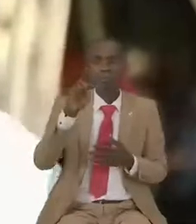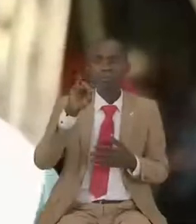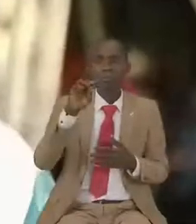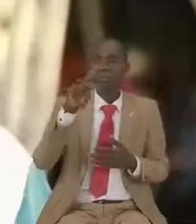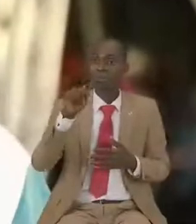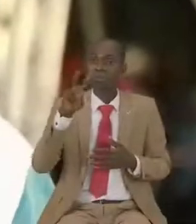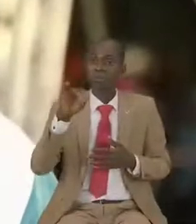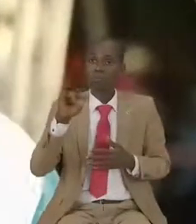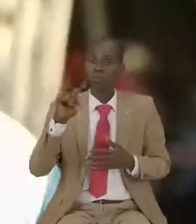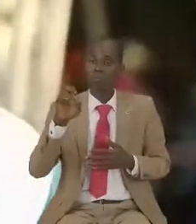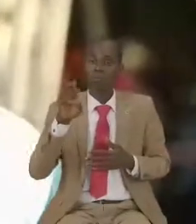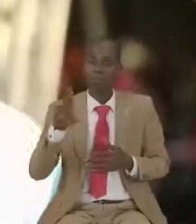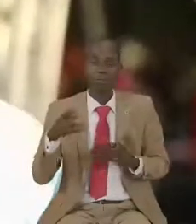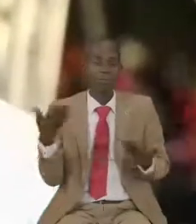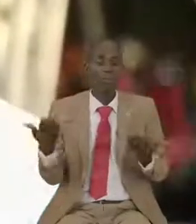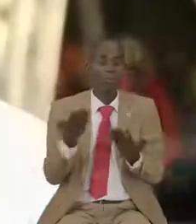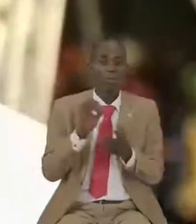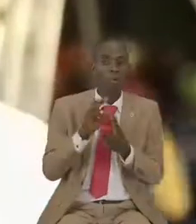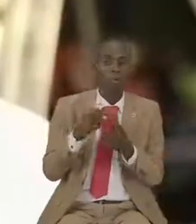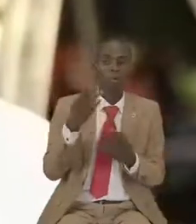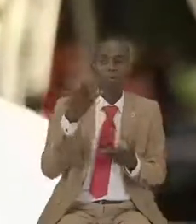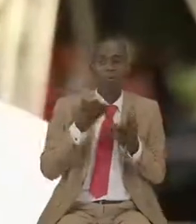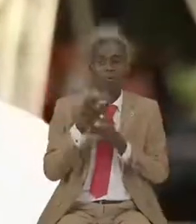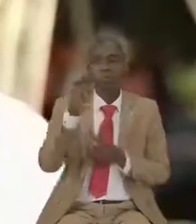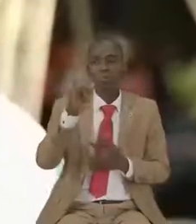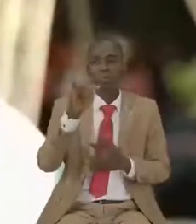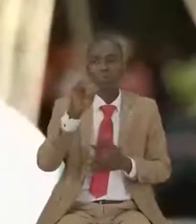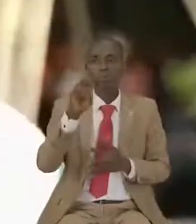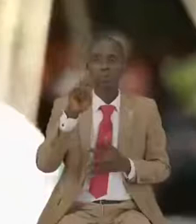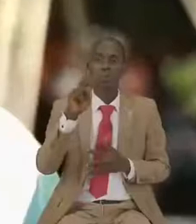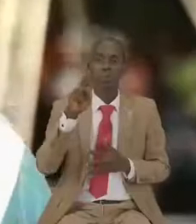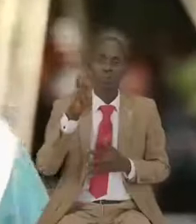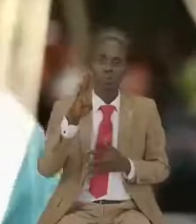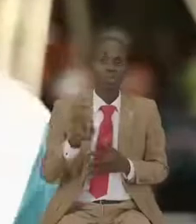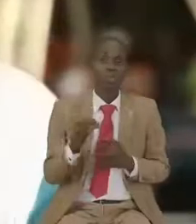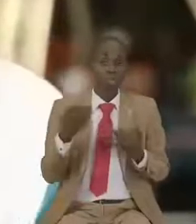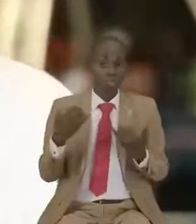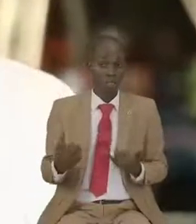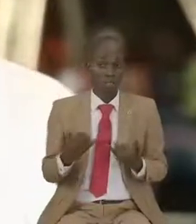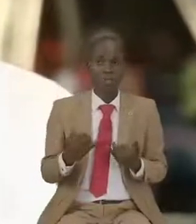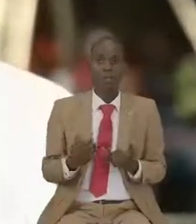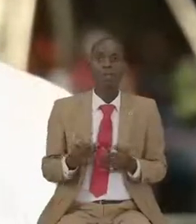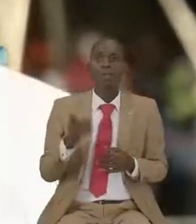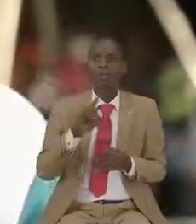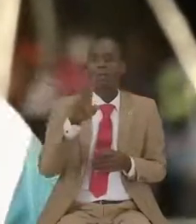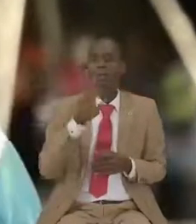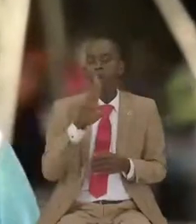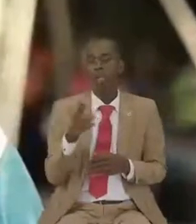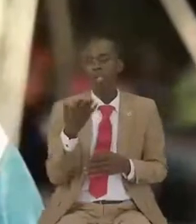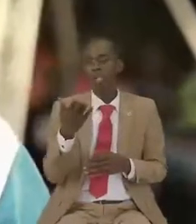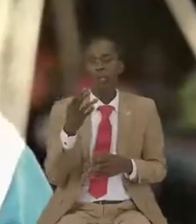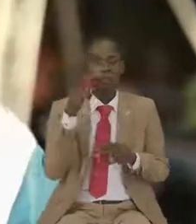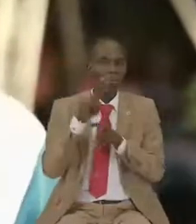l'écran. Il y a un lien là-bas. Et également, il y a un numéro là-bas qui est